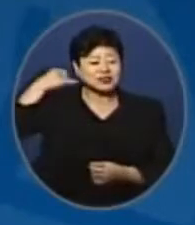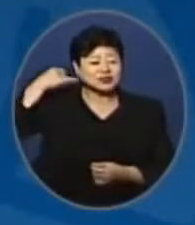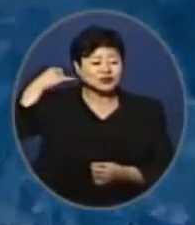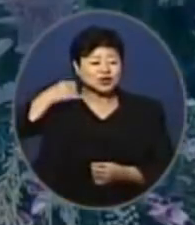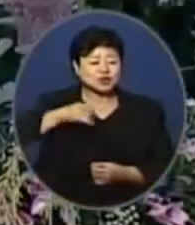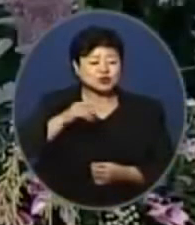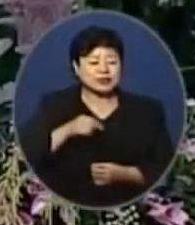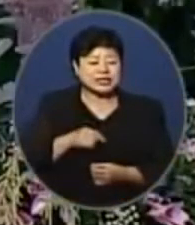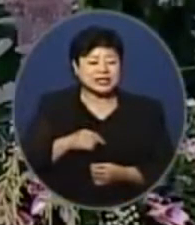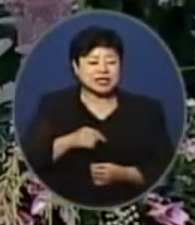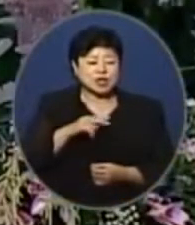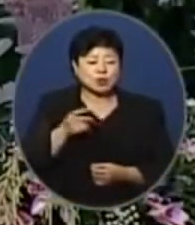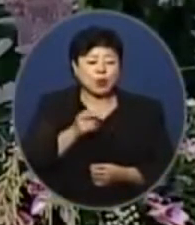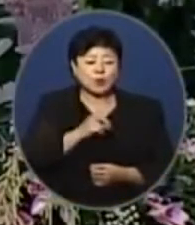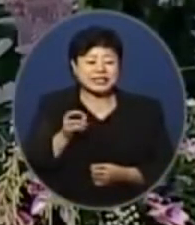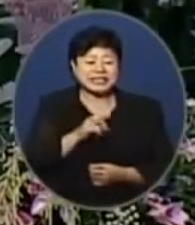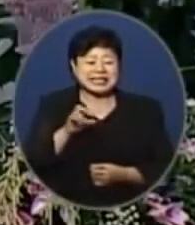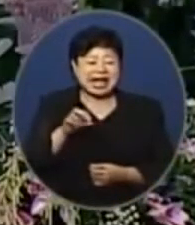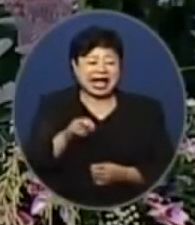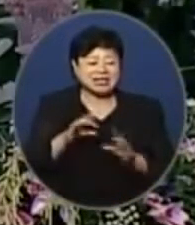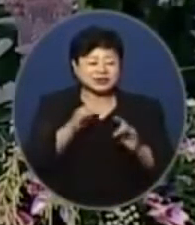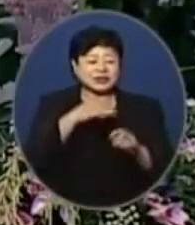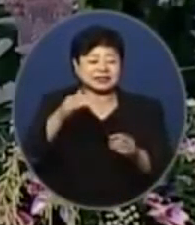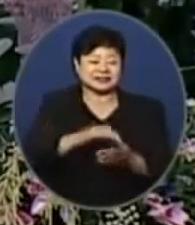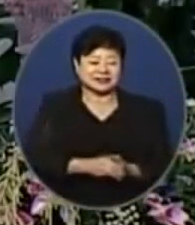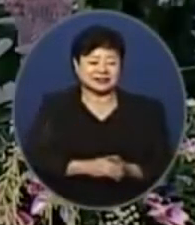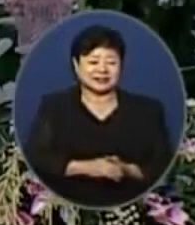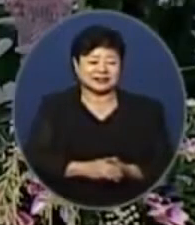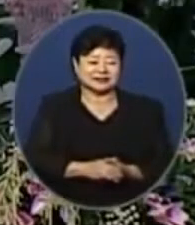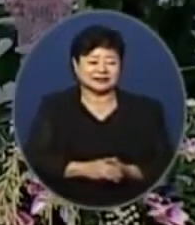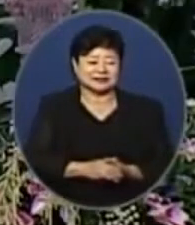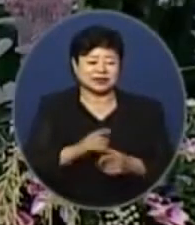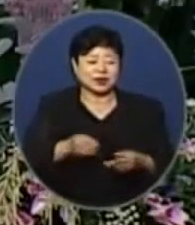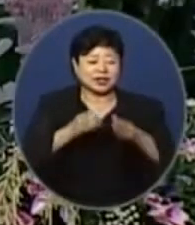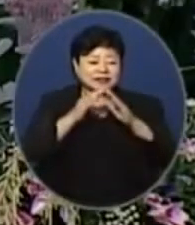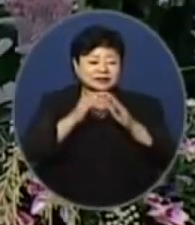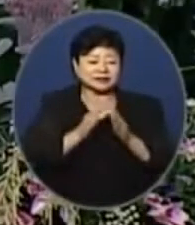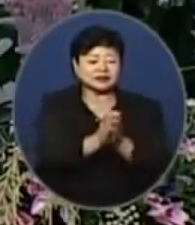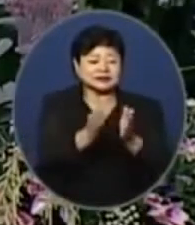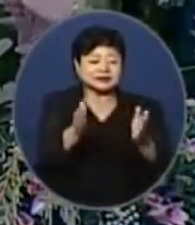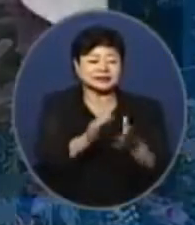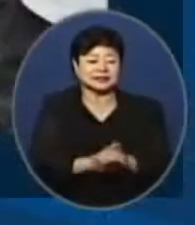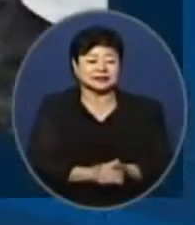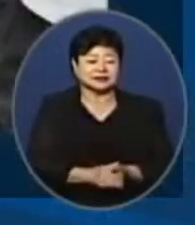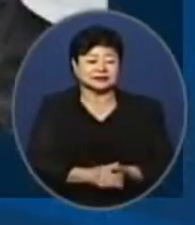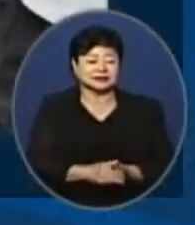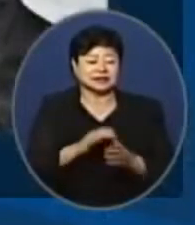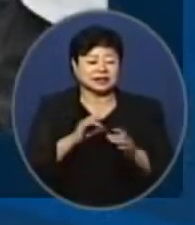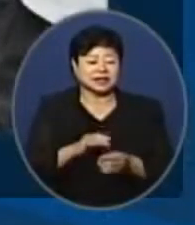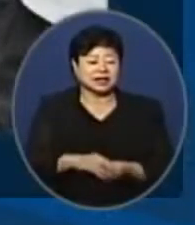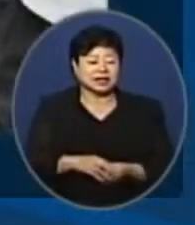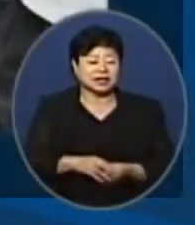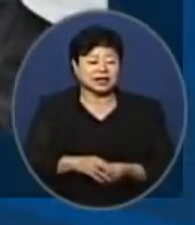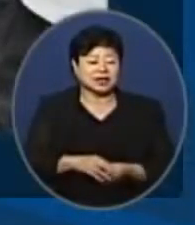가신 선교사님. 1988년에 가셔서 예수사랑교회를 개척으로 한 것을 시작으로 산디아고 선교교회,